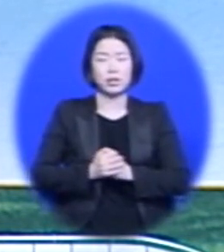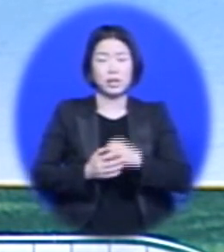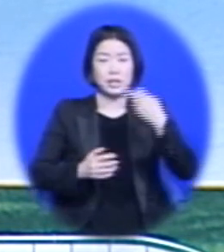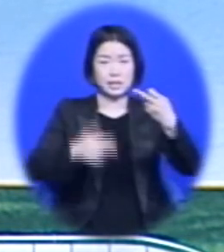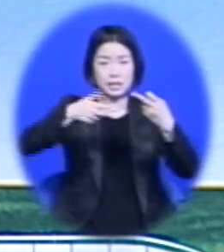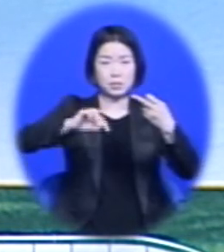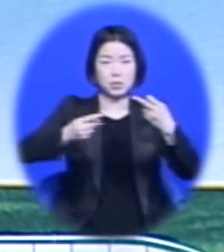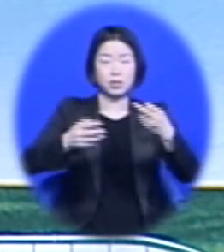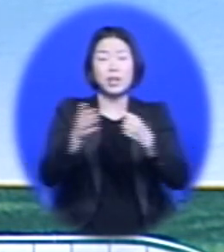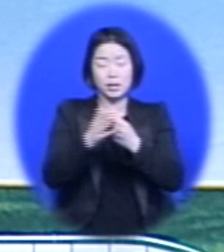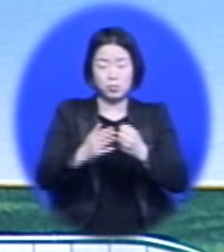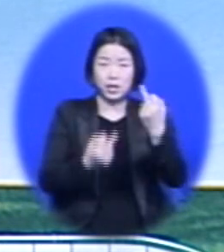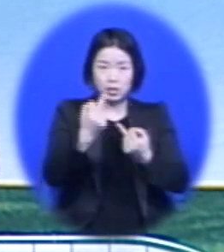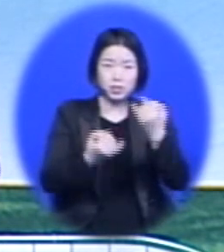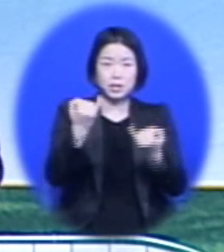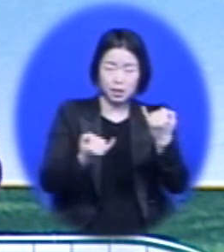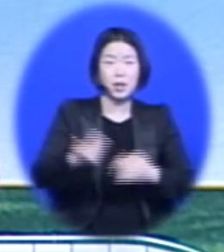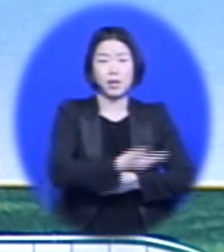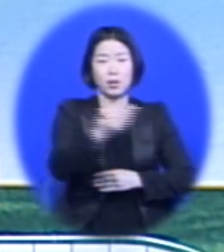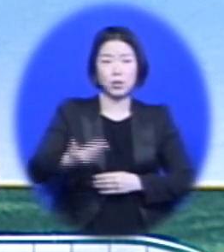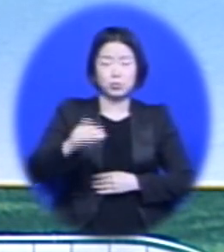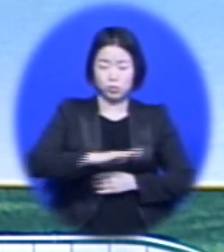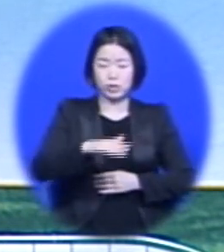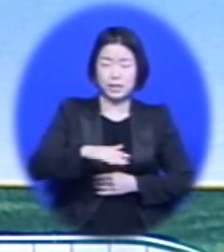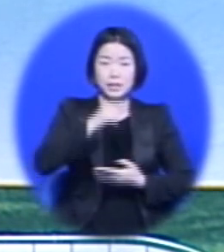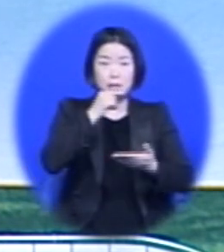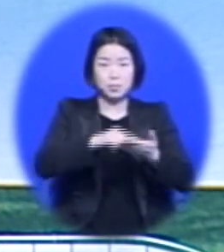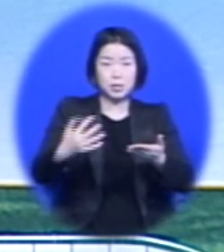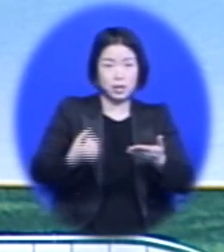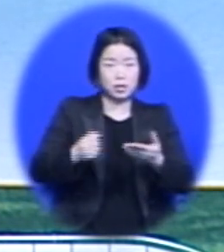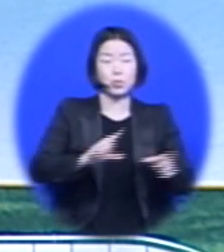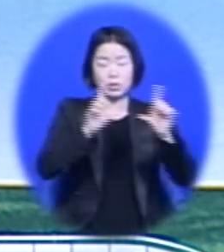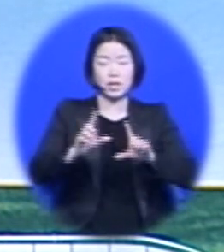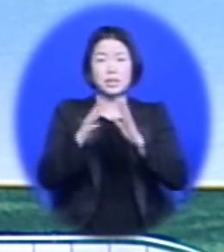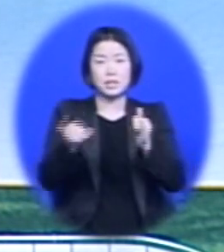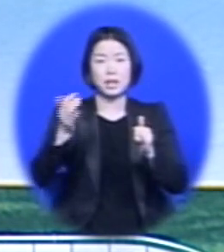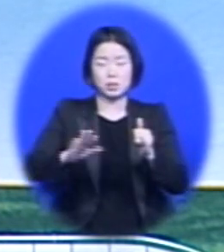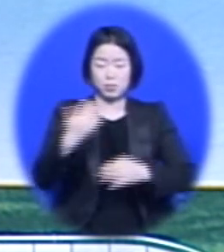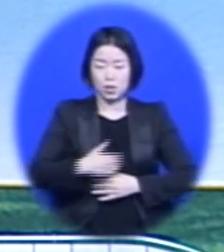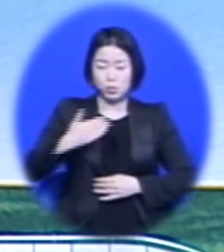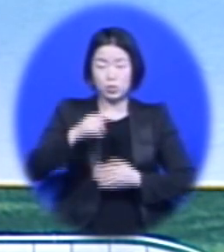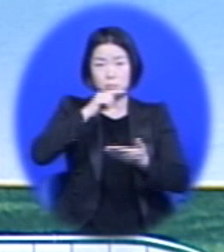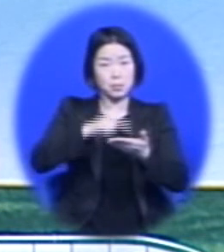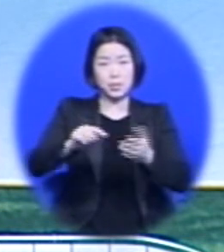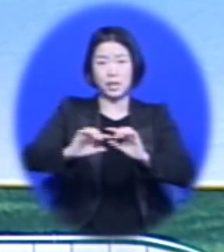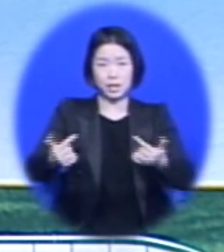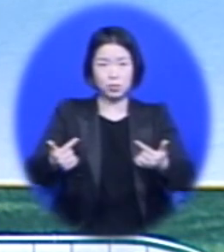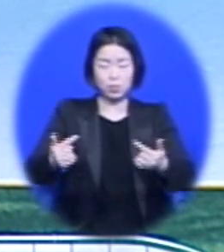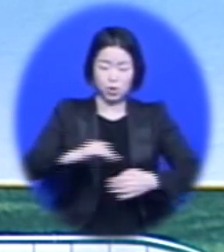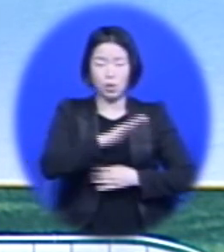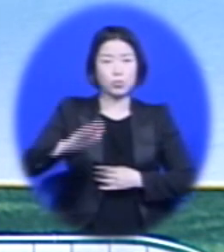12절에 그러므로 형제 자매 여러분, 우리는 빚을 지고 사는 사람들이지만 육신의 빚을 진 것이 아닙니다.